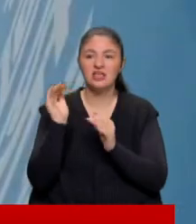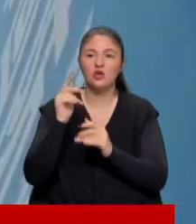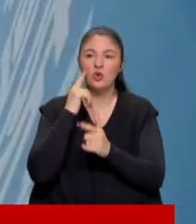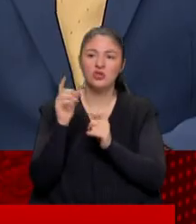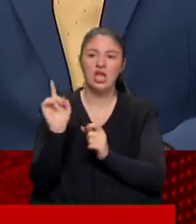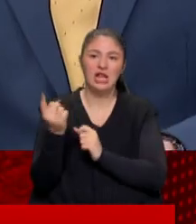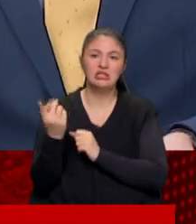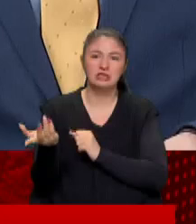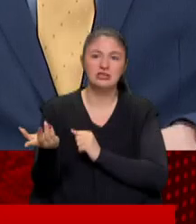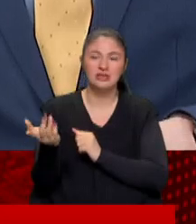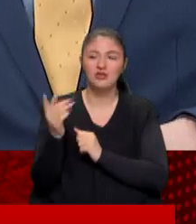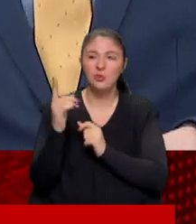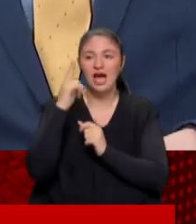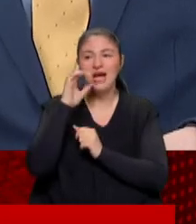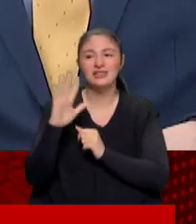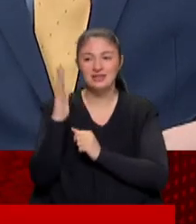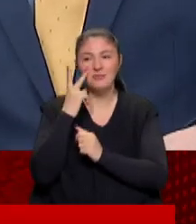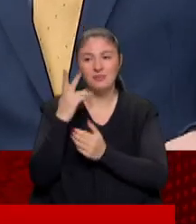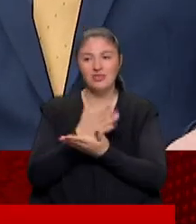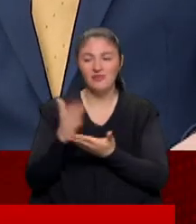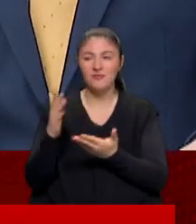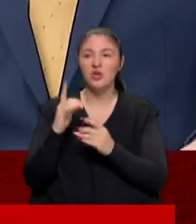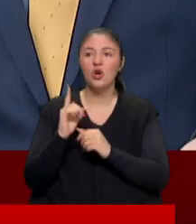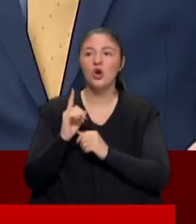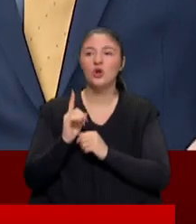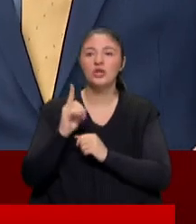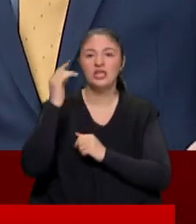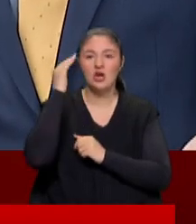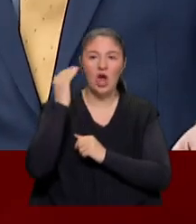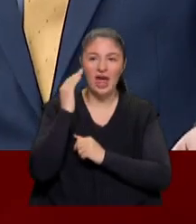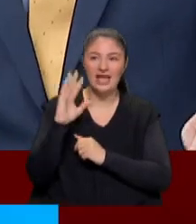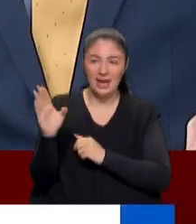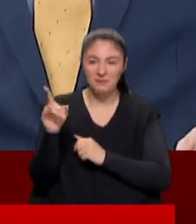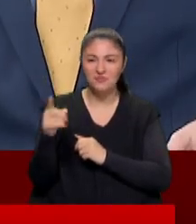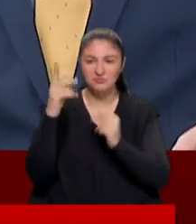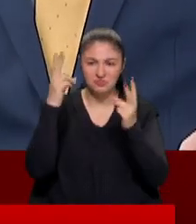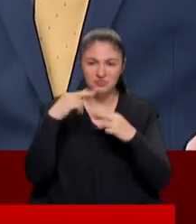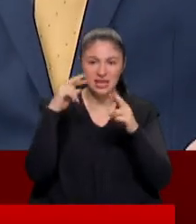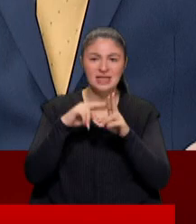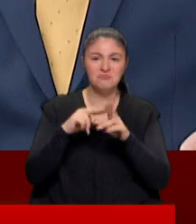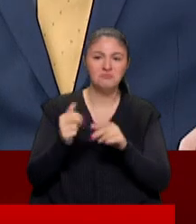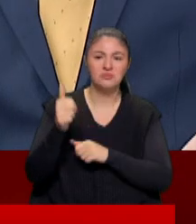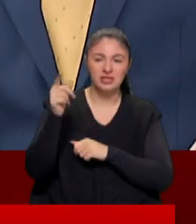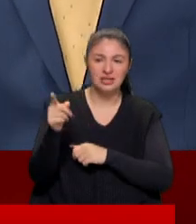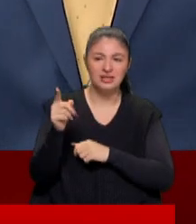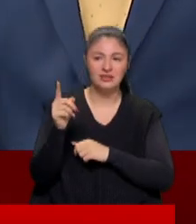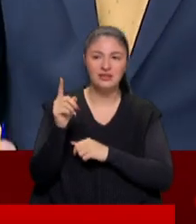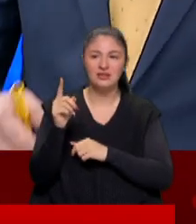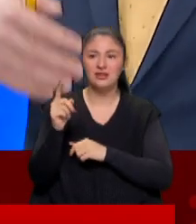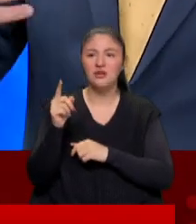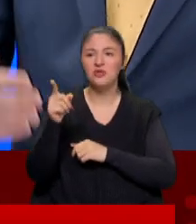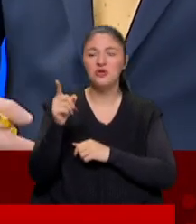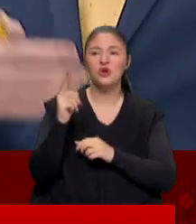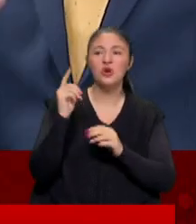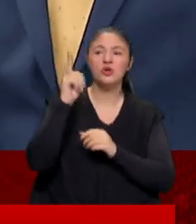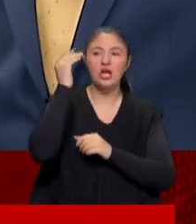de ilginçti. O zaman Asya'da kalmaya devam edelim. Kuzey Kore'ye gidelim. Kim Jong-un'un gözyaşlarına bakalım. Kim Jong-un